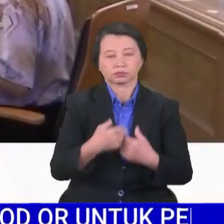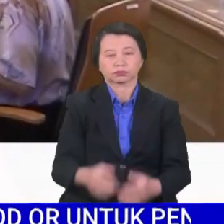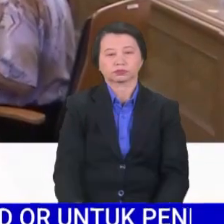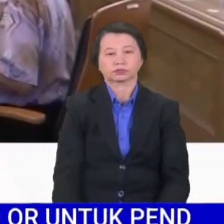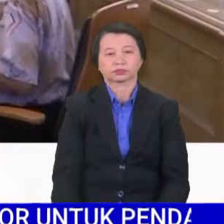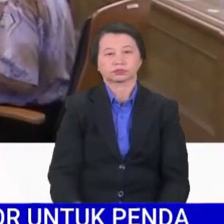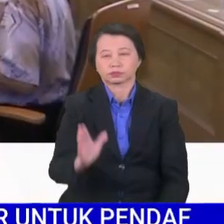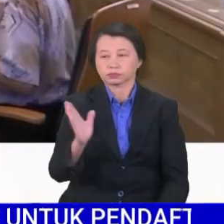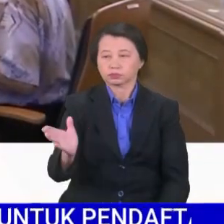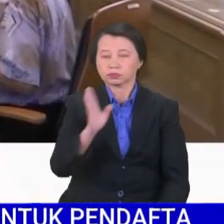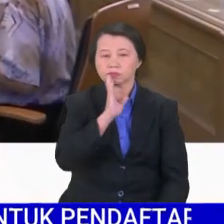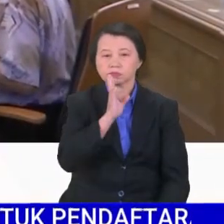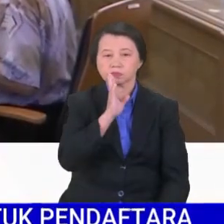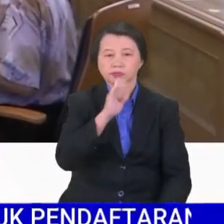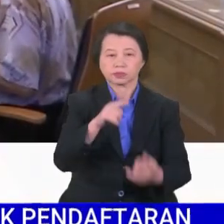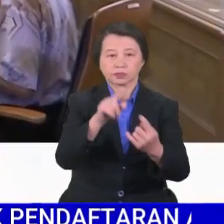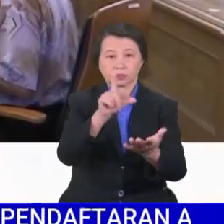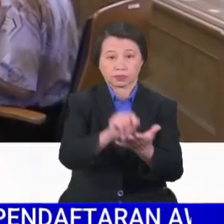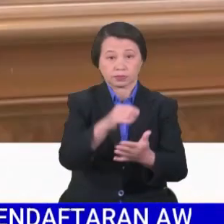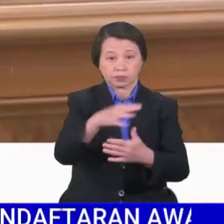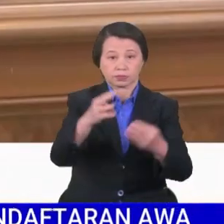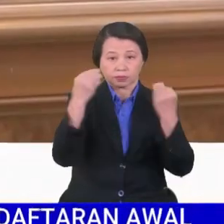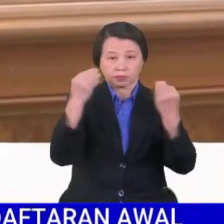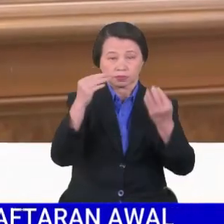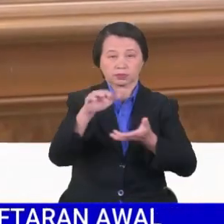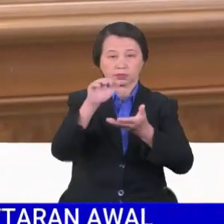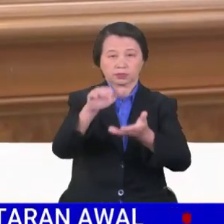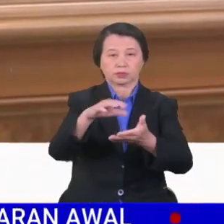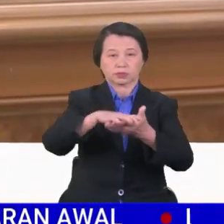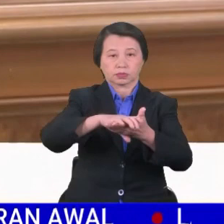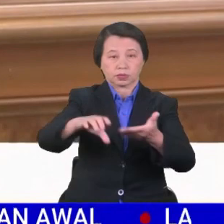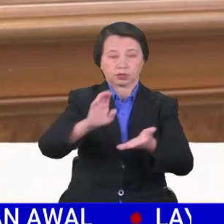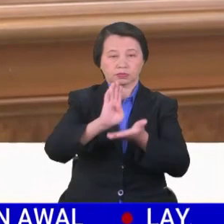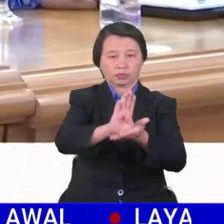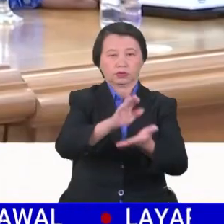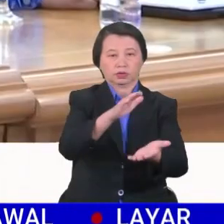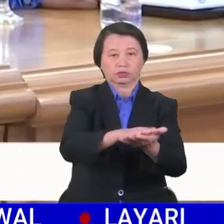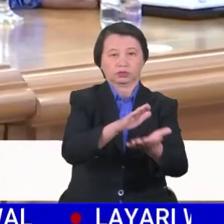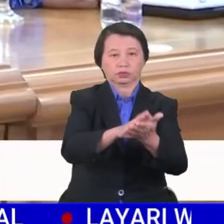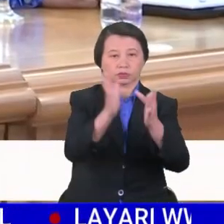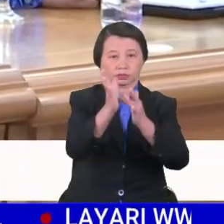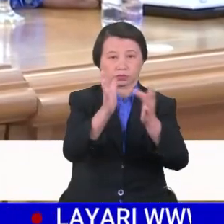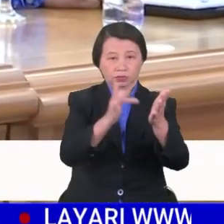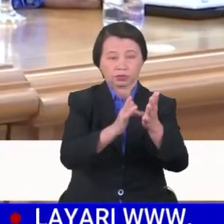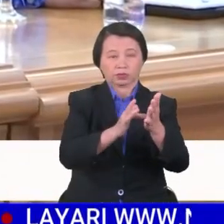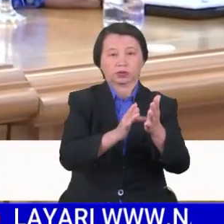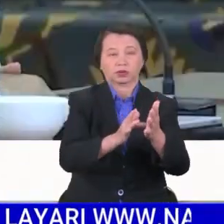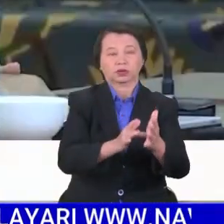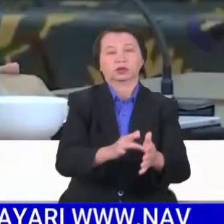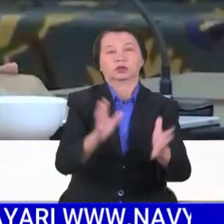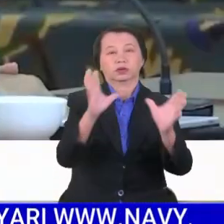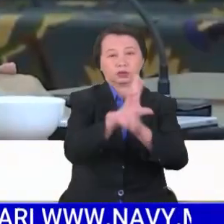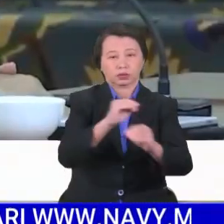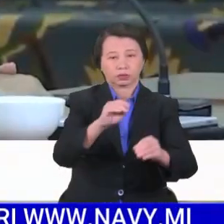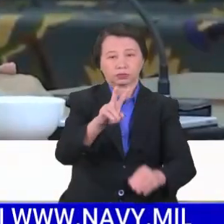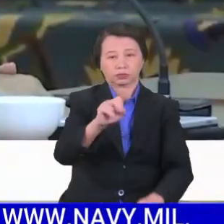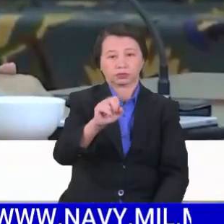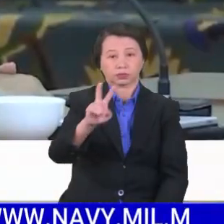beliau selepas majelis penyampaian cek bantuan kepada sekolahmu 2022